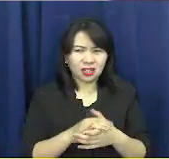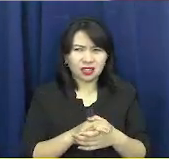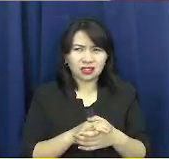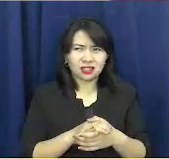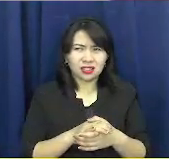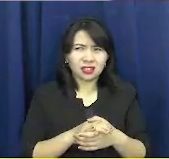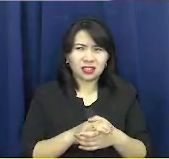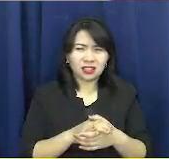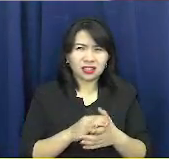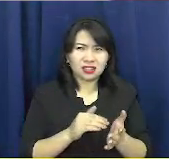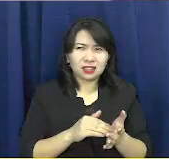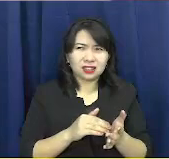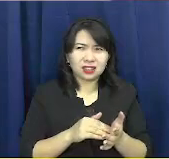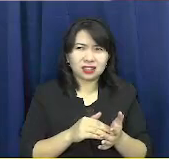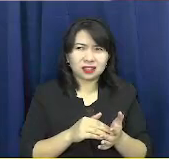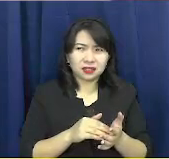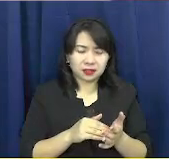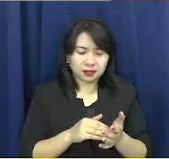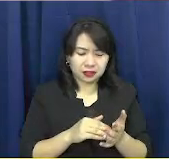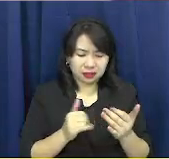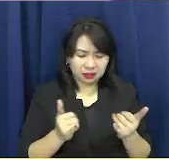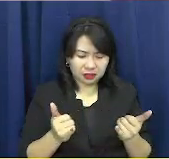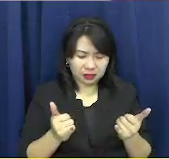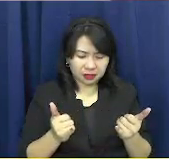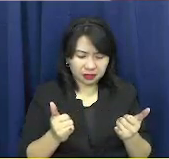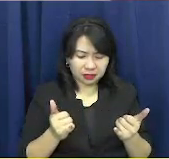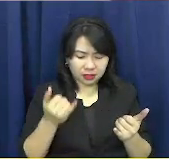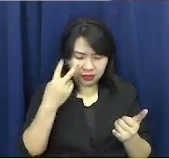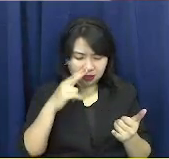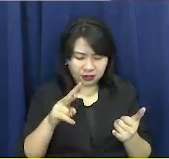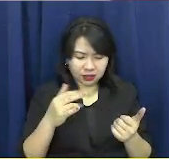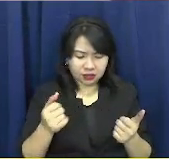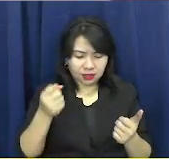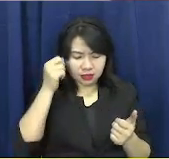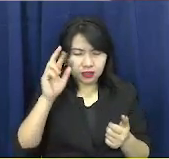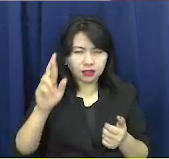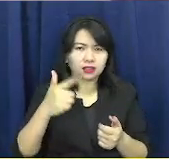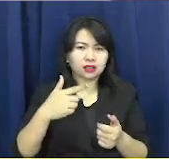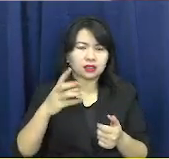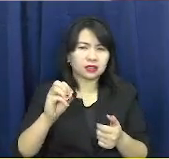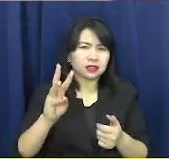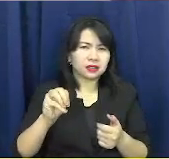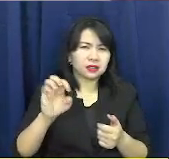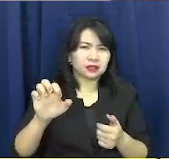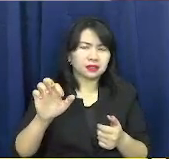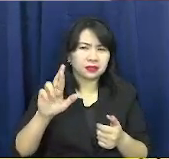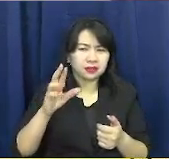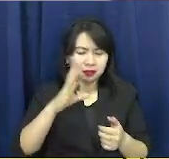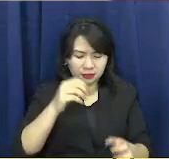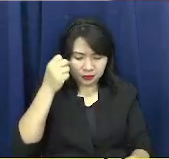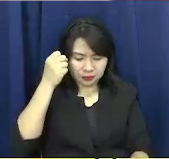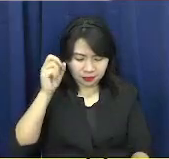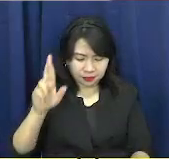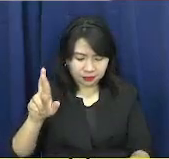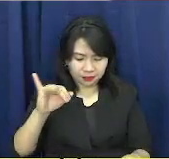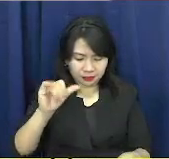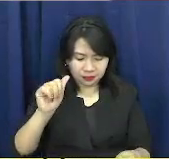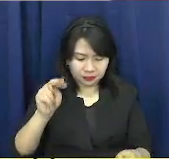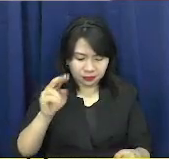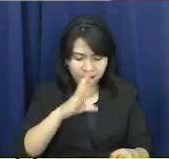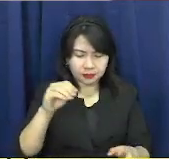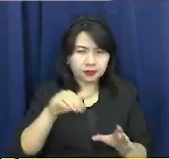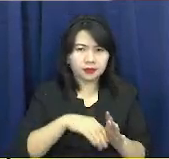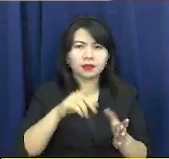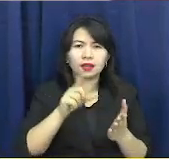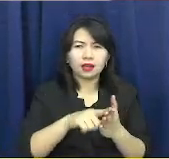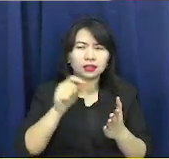kila Sir Jenner, Sir Gomer, Sir Ian, nilagay kayo dyan kila Sir Roland, nilagay kayo dyan Sir Ramos, nilagay